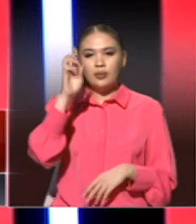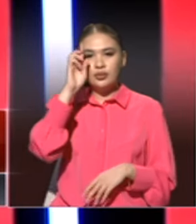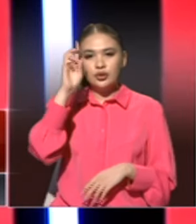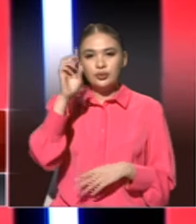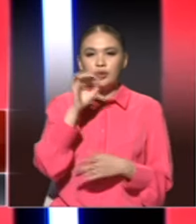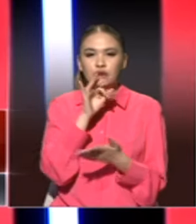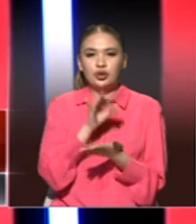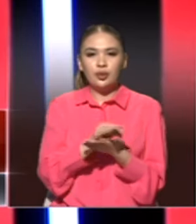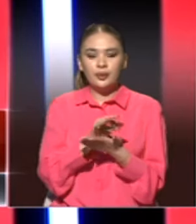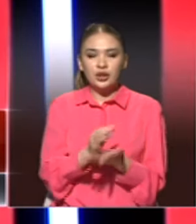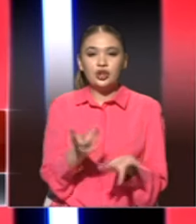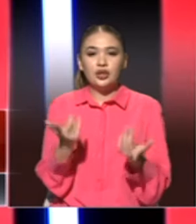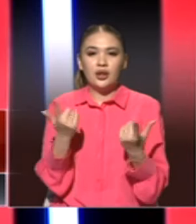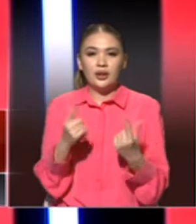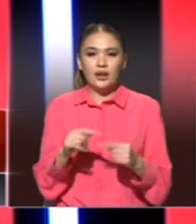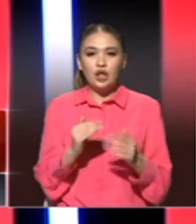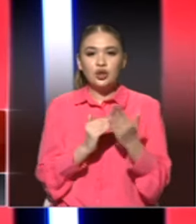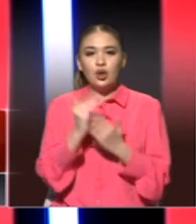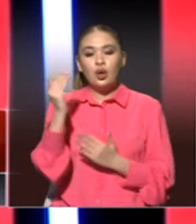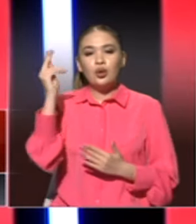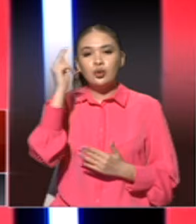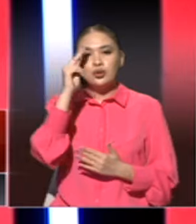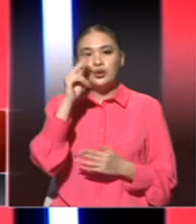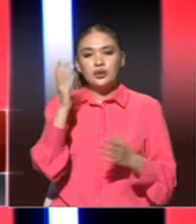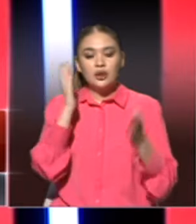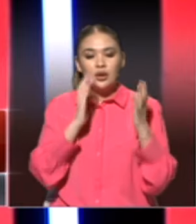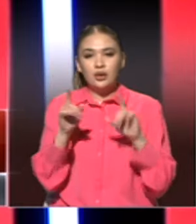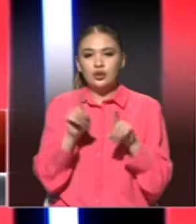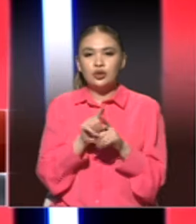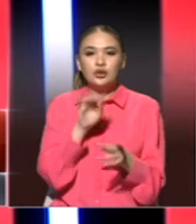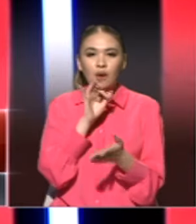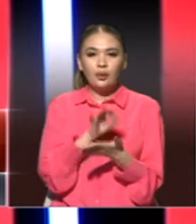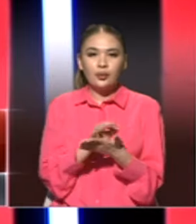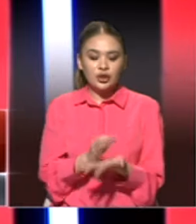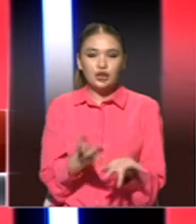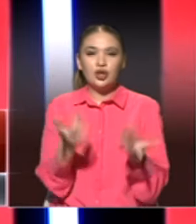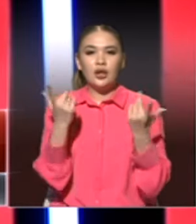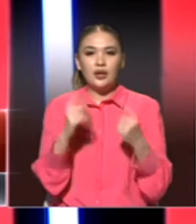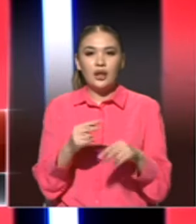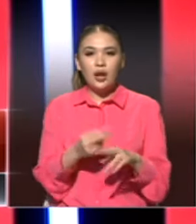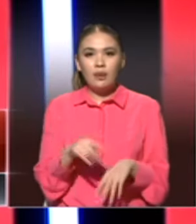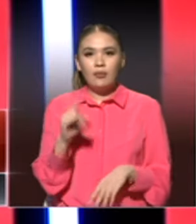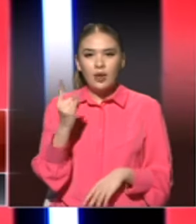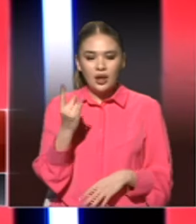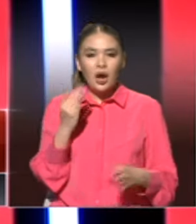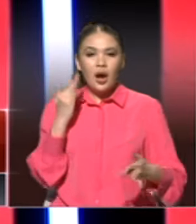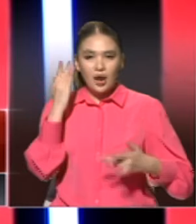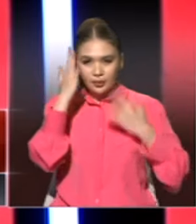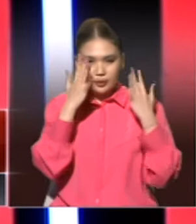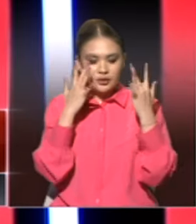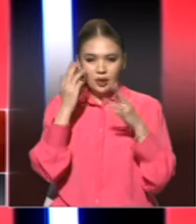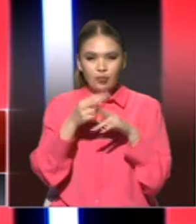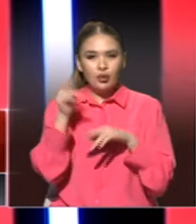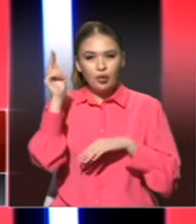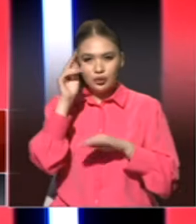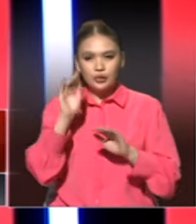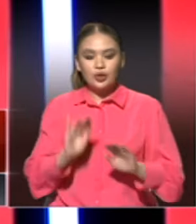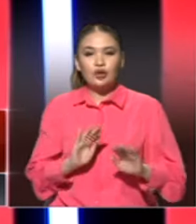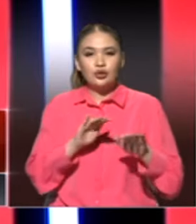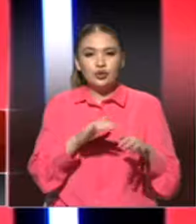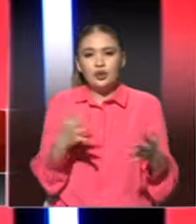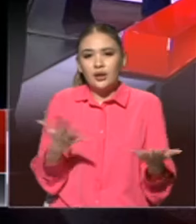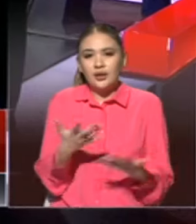қайда қалады? Жоғарғы оқу орындарының жауапкершілігі қайда қалады? Қараңыздаршы, бала армандап оқуға түсет. Ол қандай